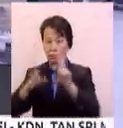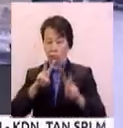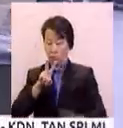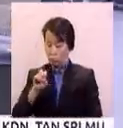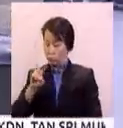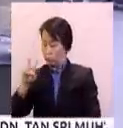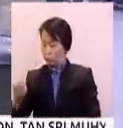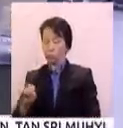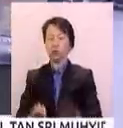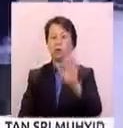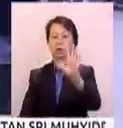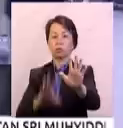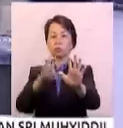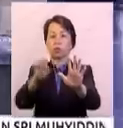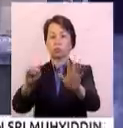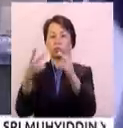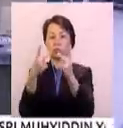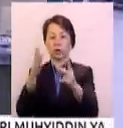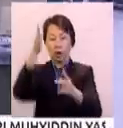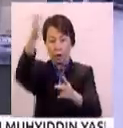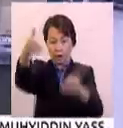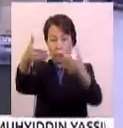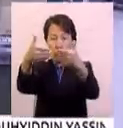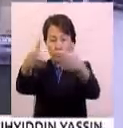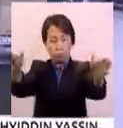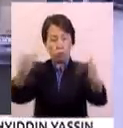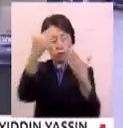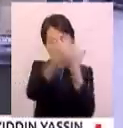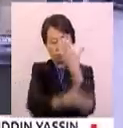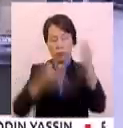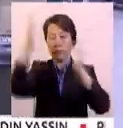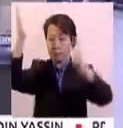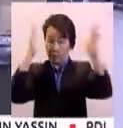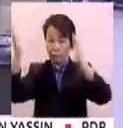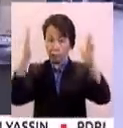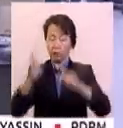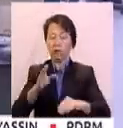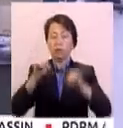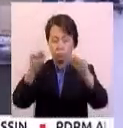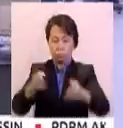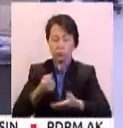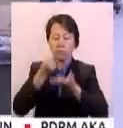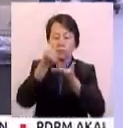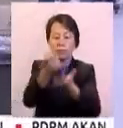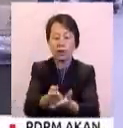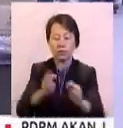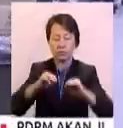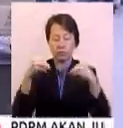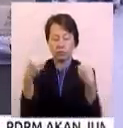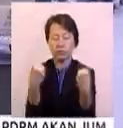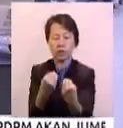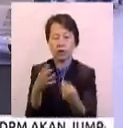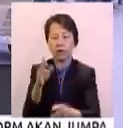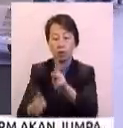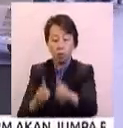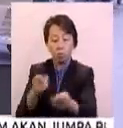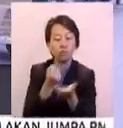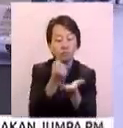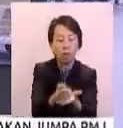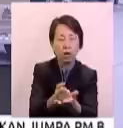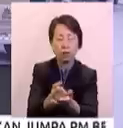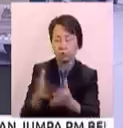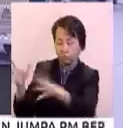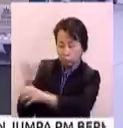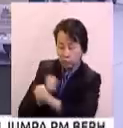nanti, 500 buah kedai iKIP akan dibuka di seluruh negara. Dan pastinya, ia akan dapat membantu masyarakat dan juga para pengguna untuk